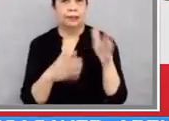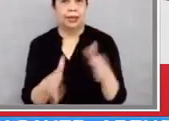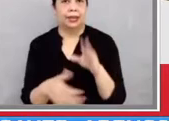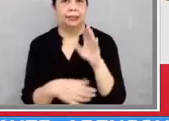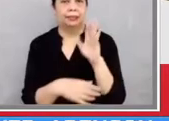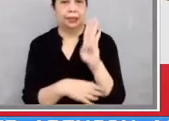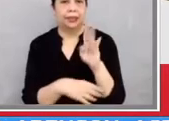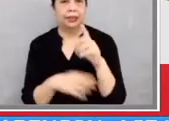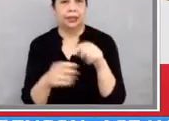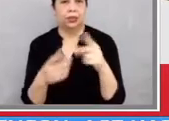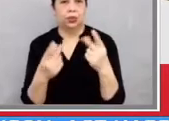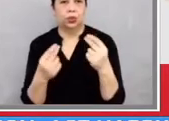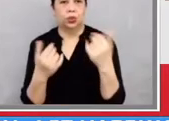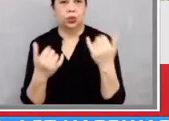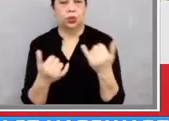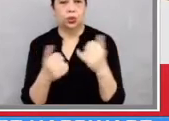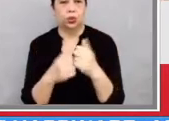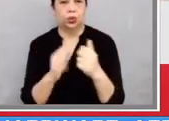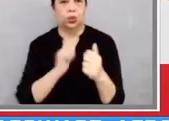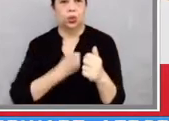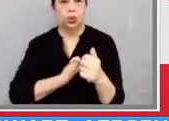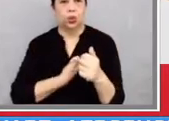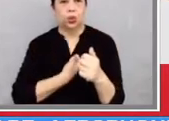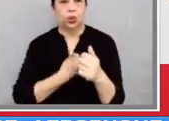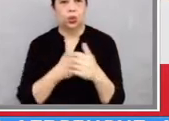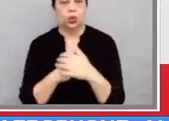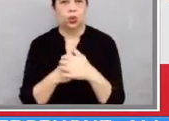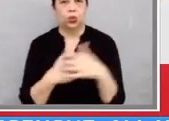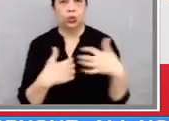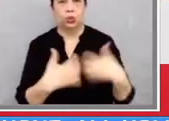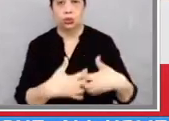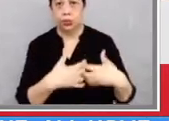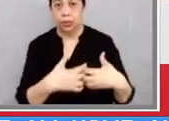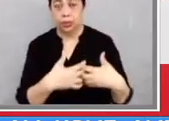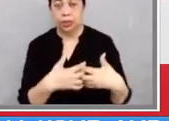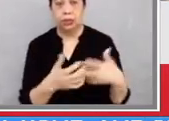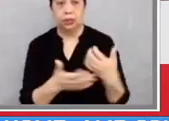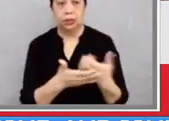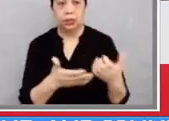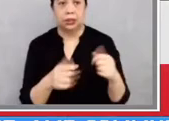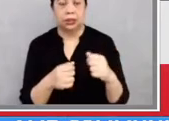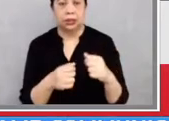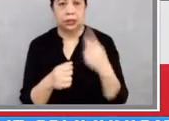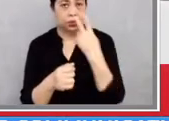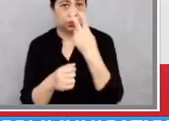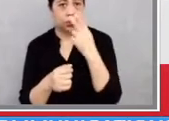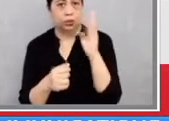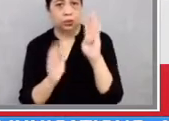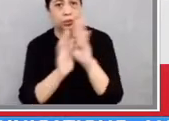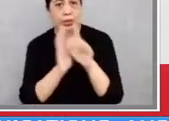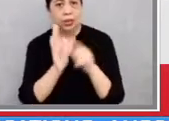yung aming sariling equipment. Ayan, dito sa background natin, nakikita nyo naman,